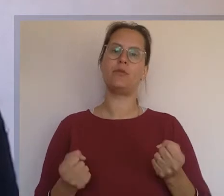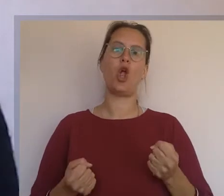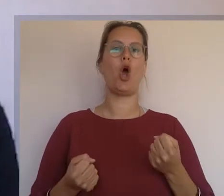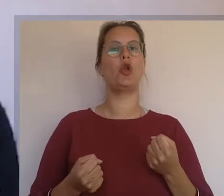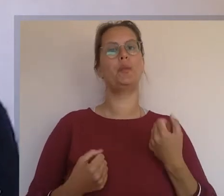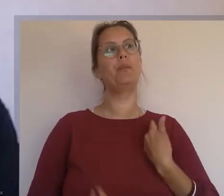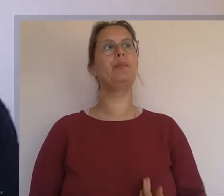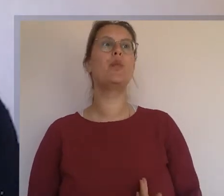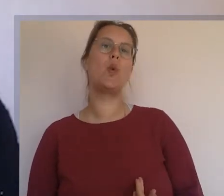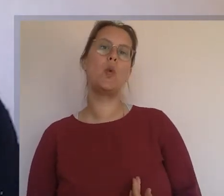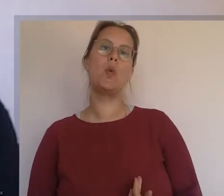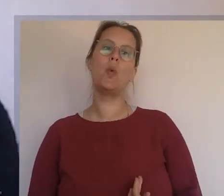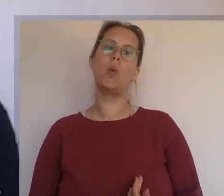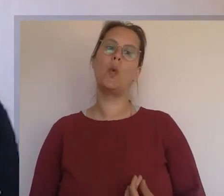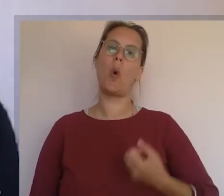Je kunt moe zijn